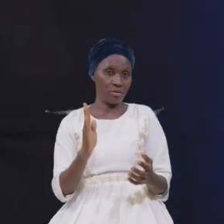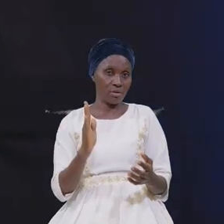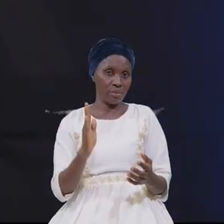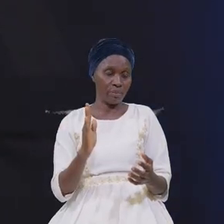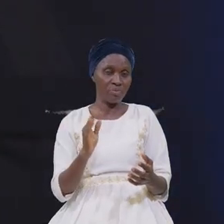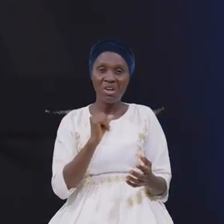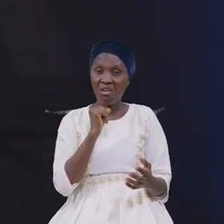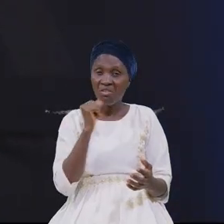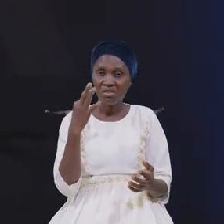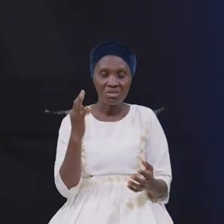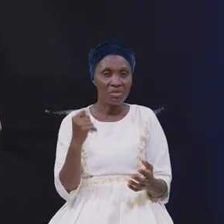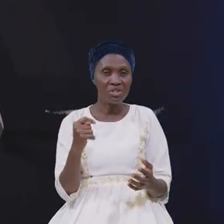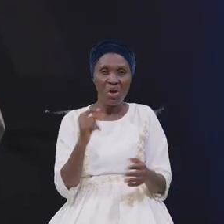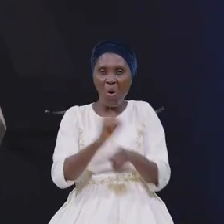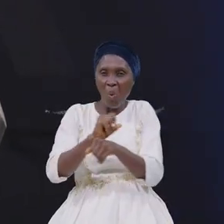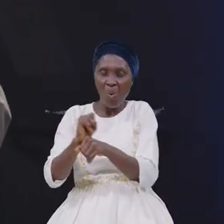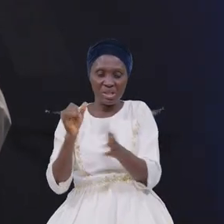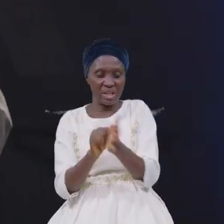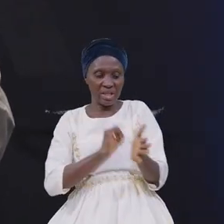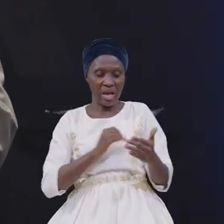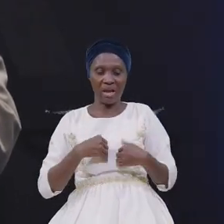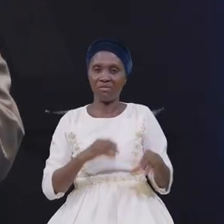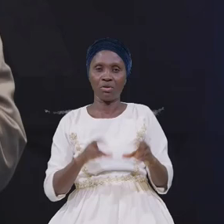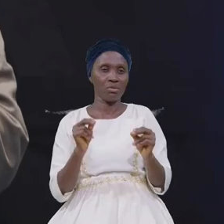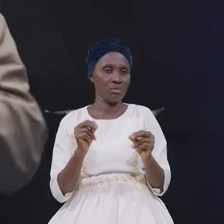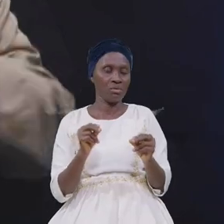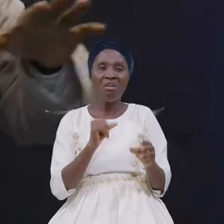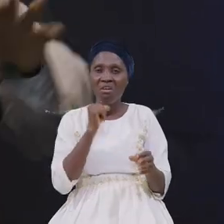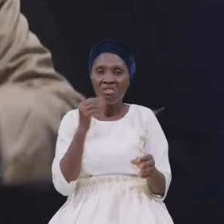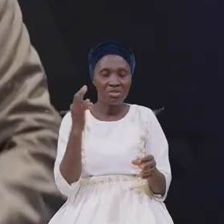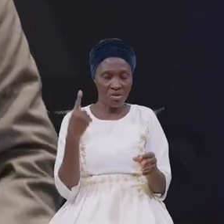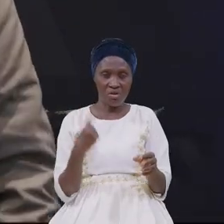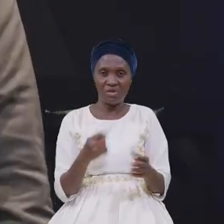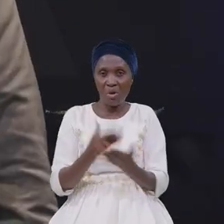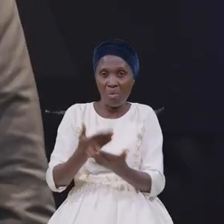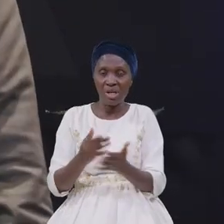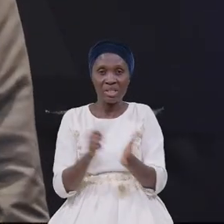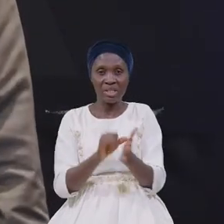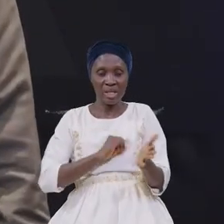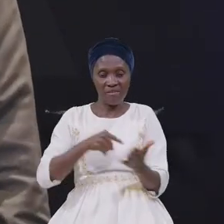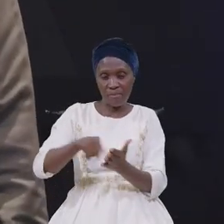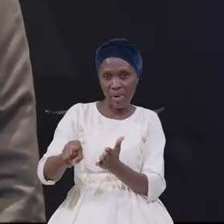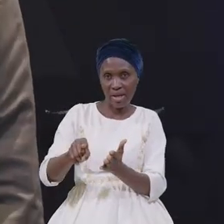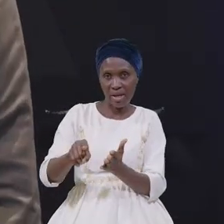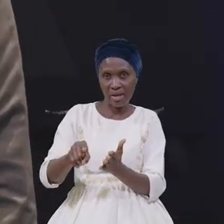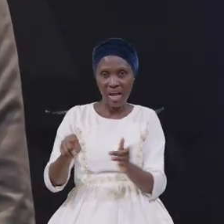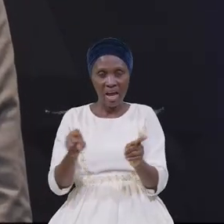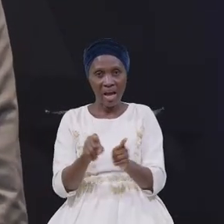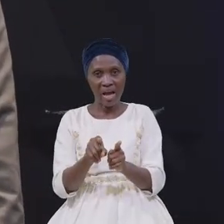Dieu. Ce n'est pas par les œuvres que j'ai faites. Ce n'est pas l'argent que j'ai